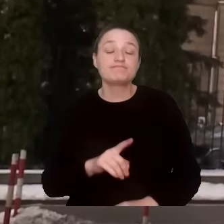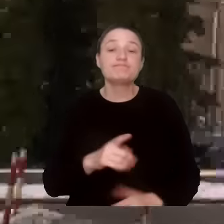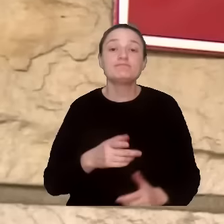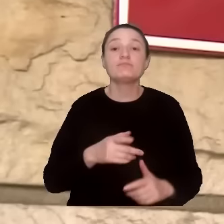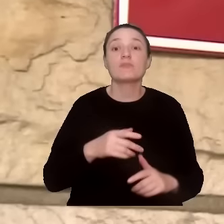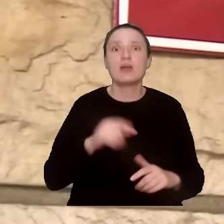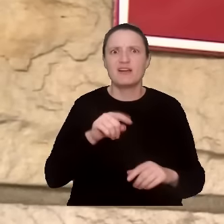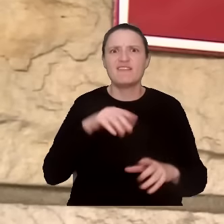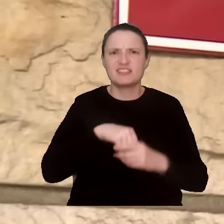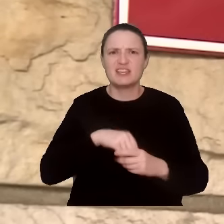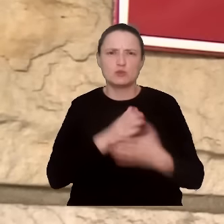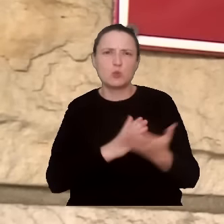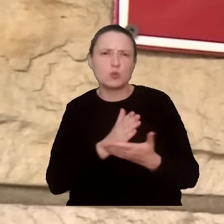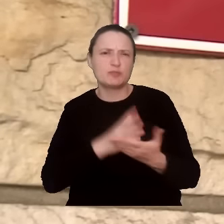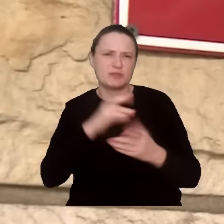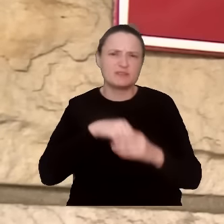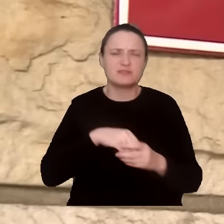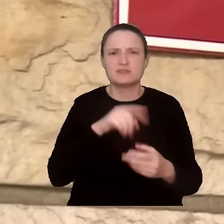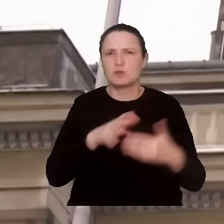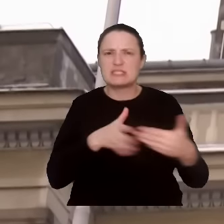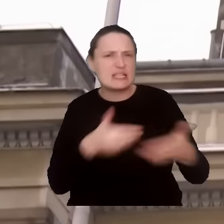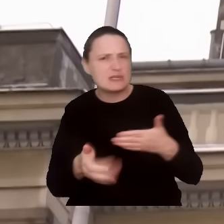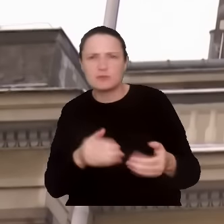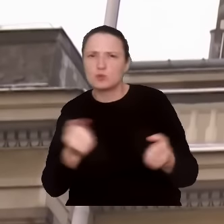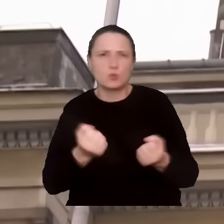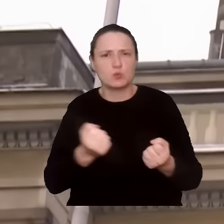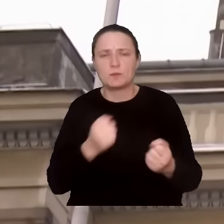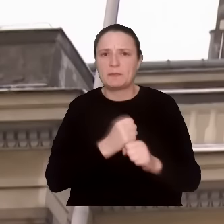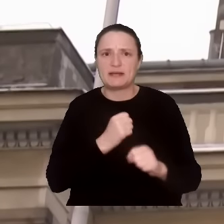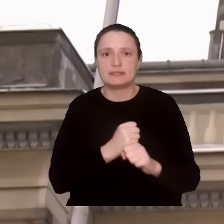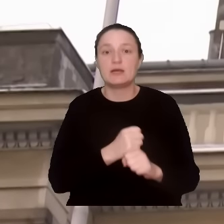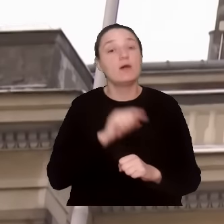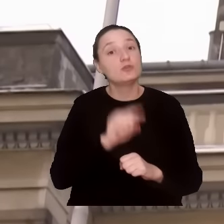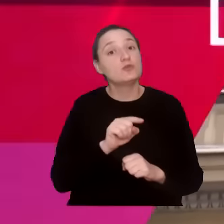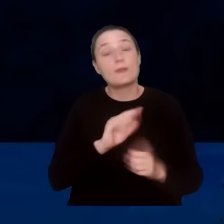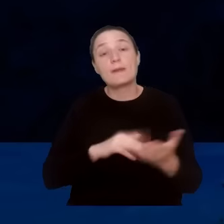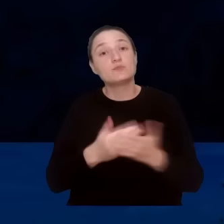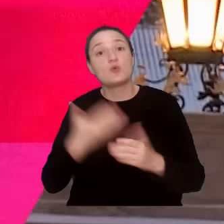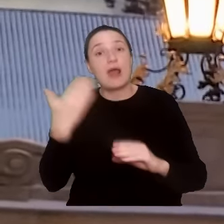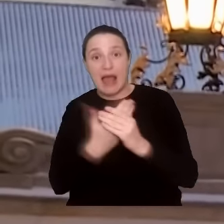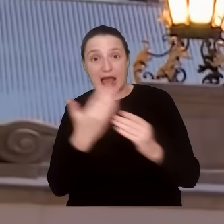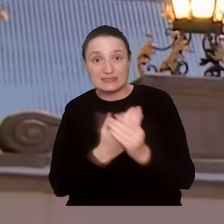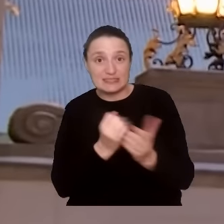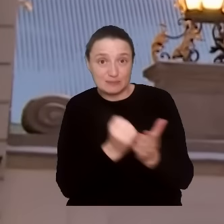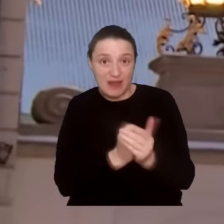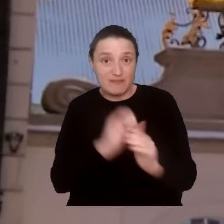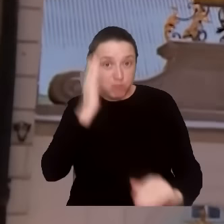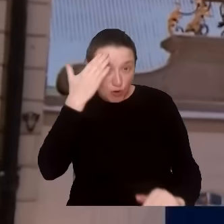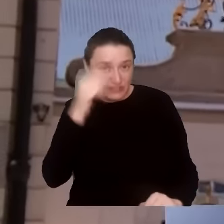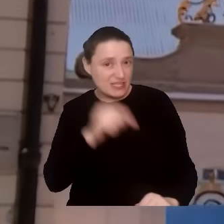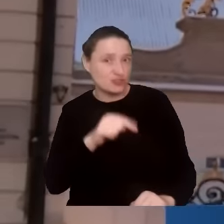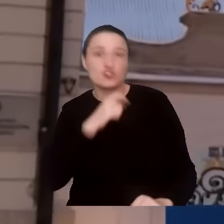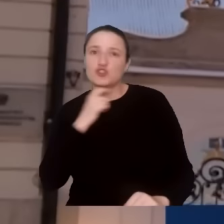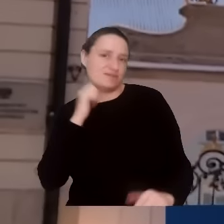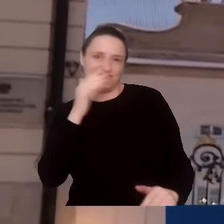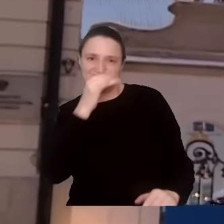się rażących zaniedbań. Między innymi obrońca księdza Michała nie miał możliwości pełnego zapoznania się z aktami sprawy. A teraz o